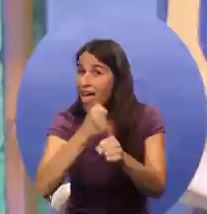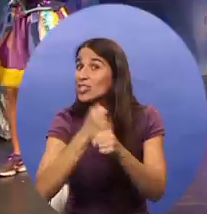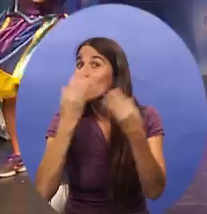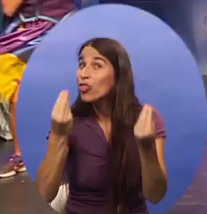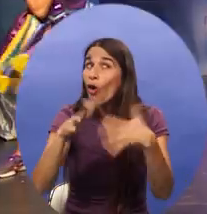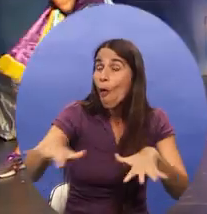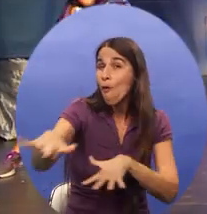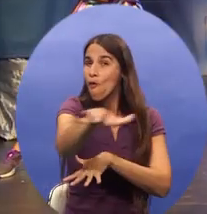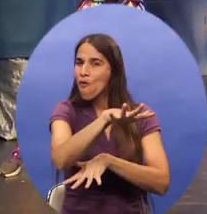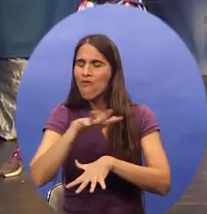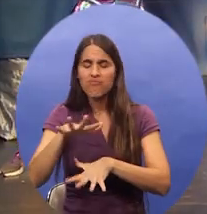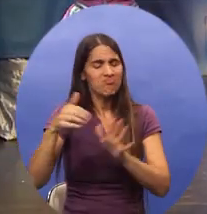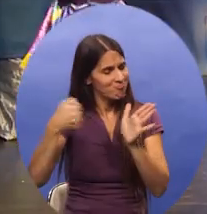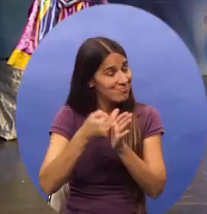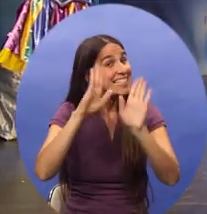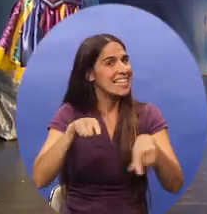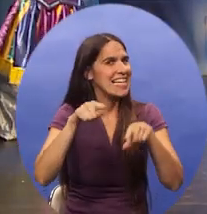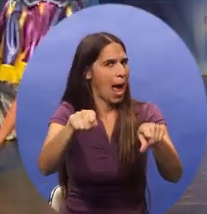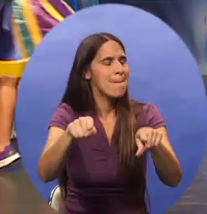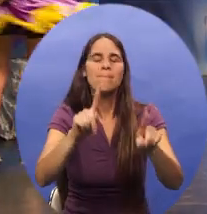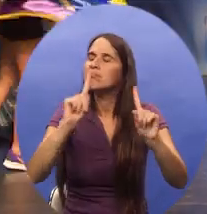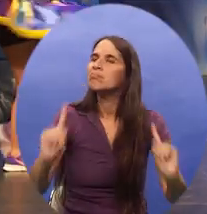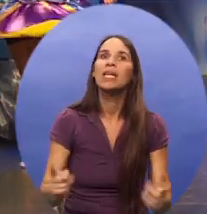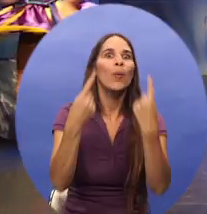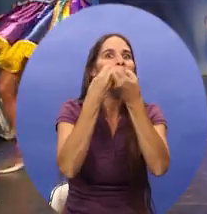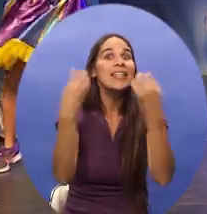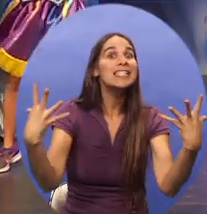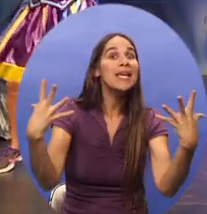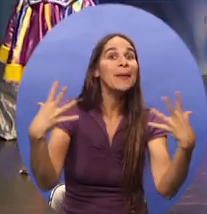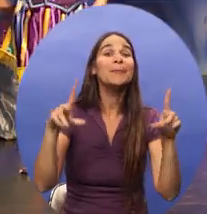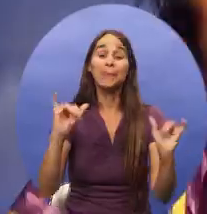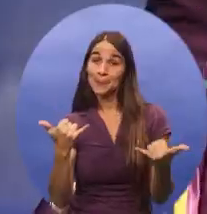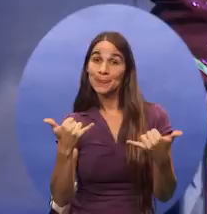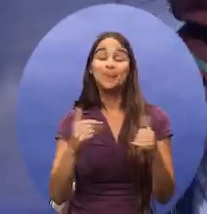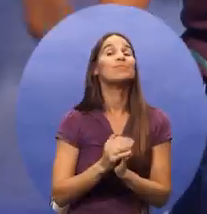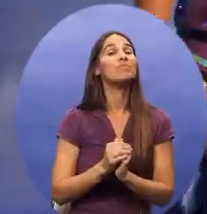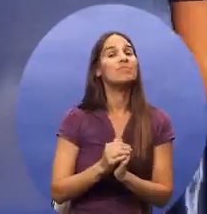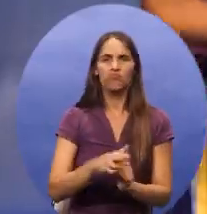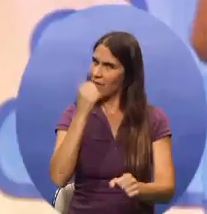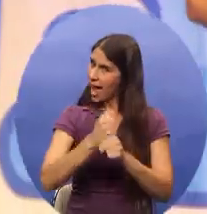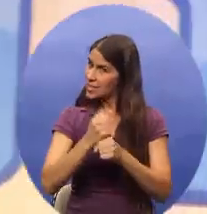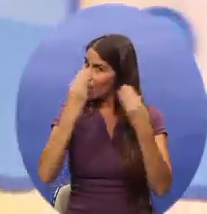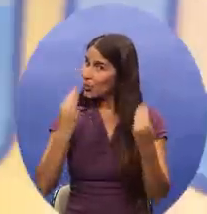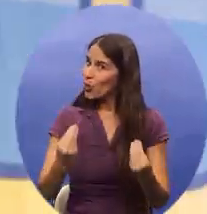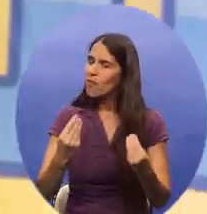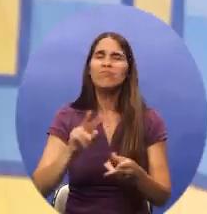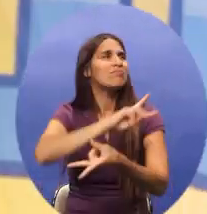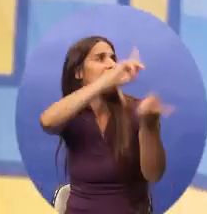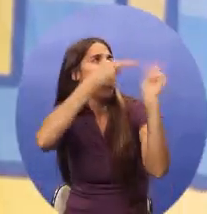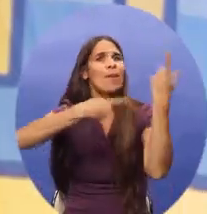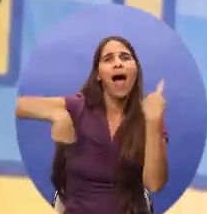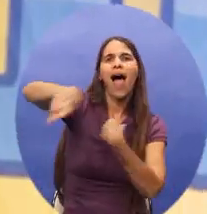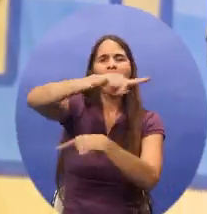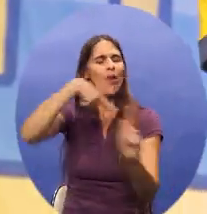טוב עושים, אז גם לך יקרו פתאום ניסים. עשה רק טוב,